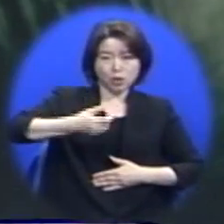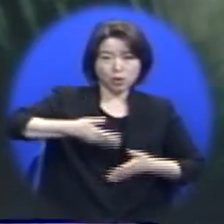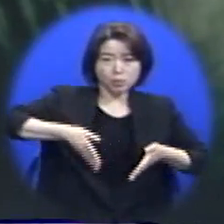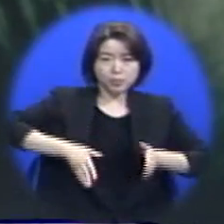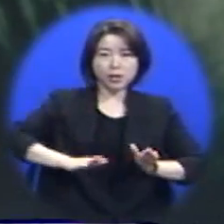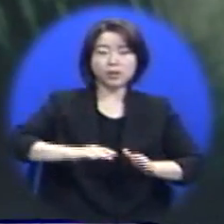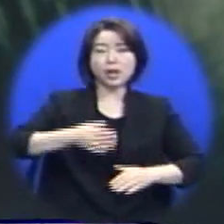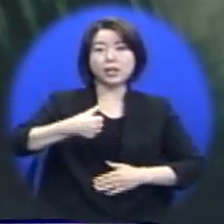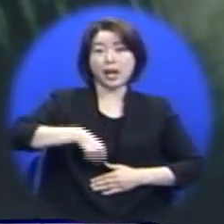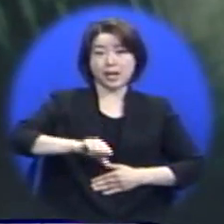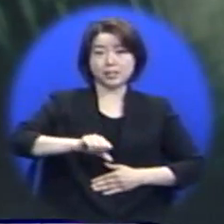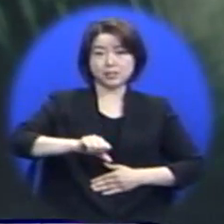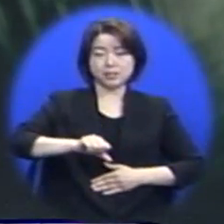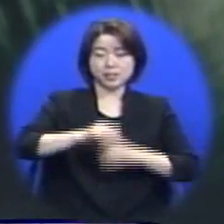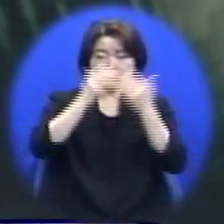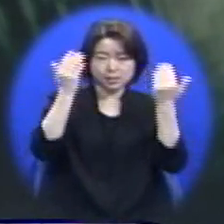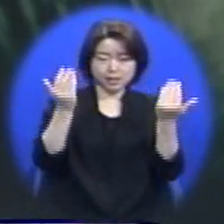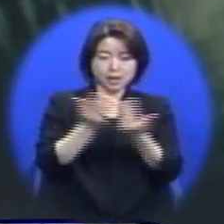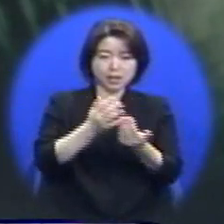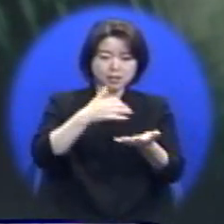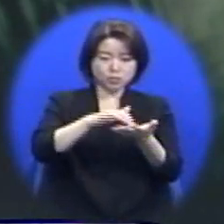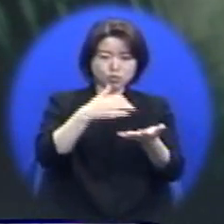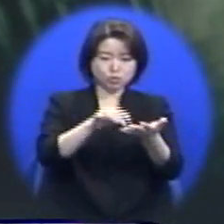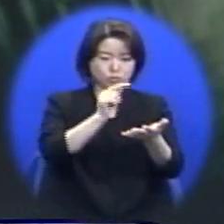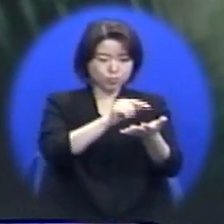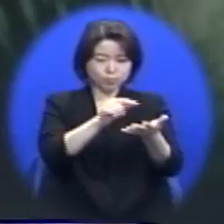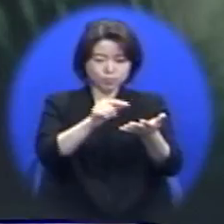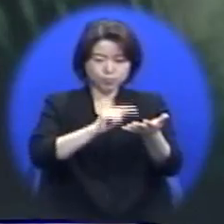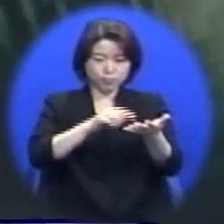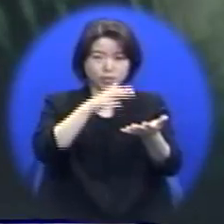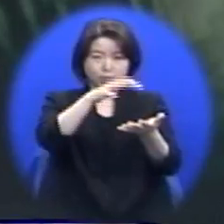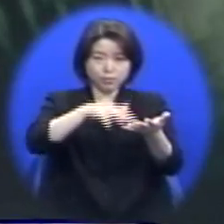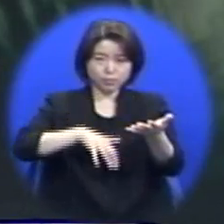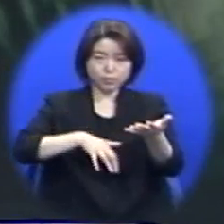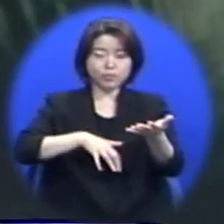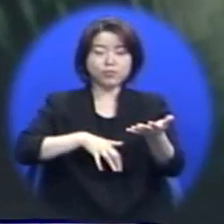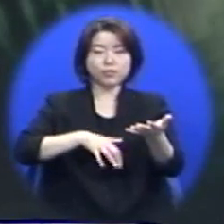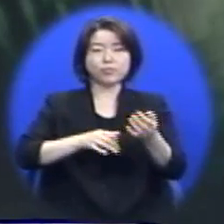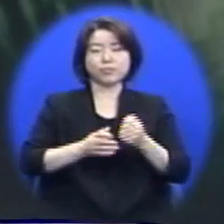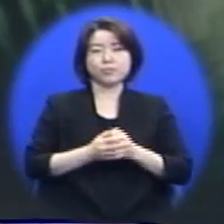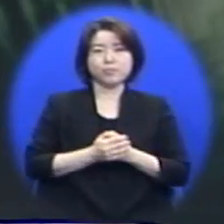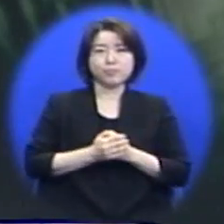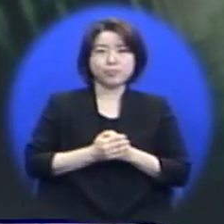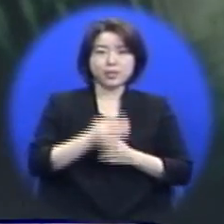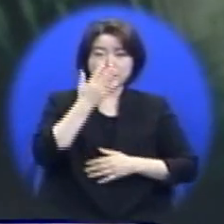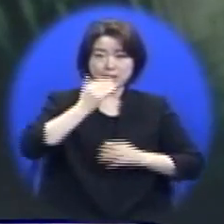거예요. 몇 명인지 다 세라. 그리고